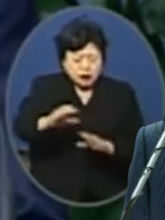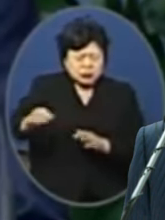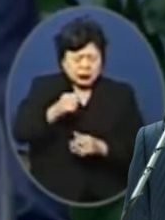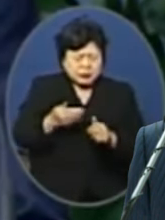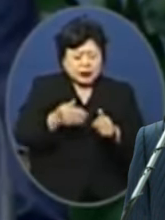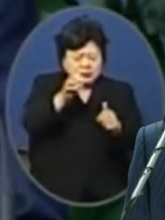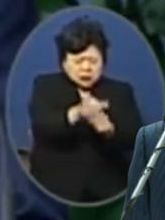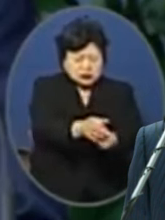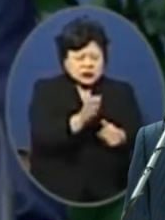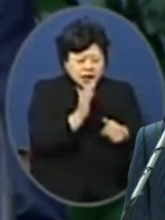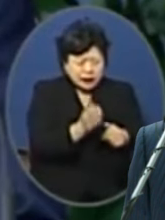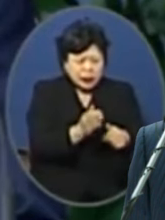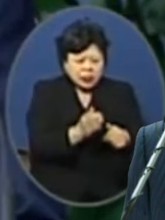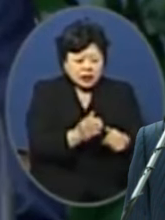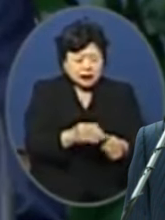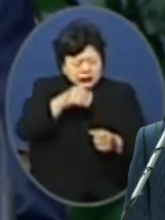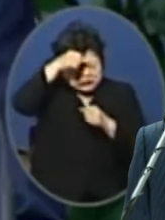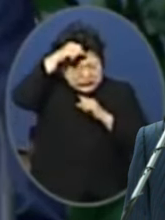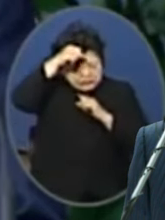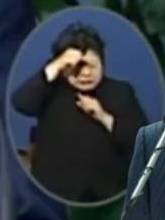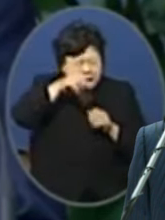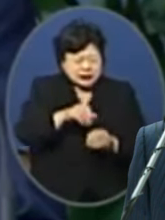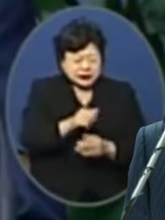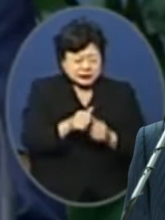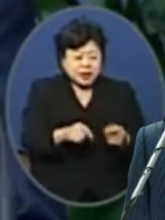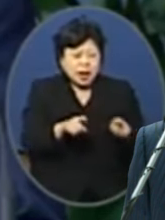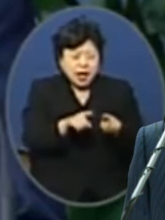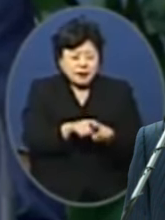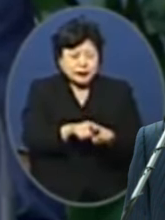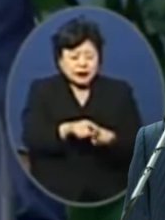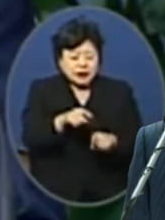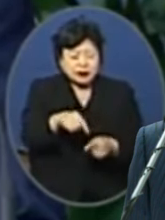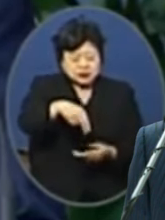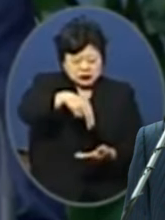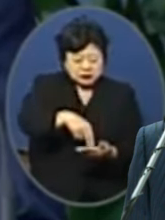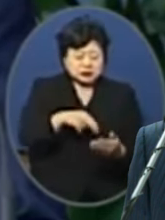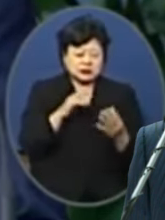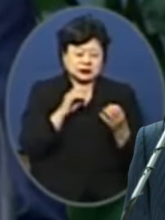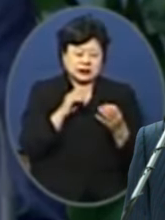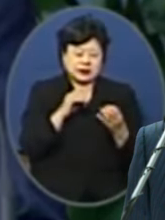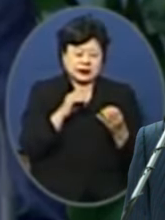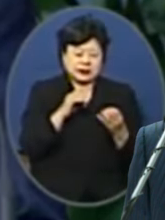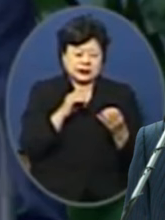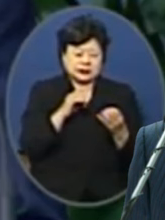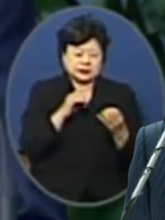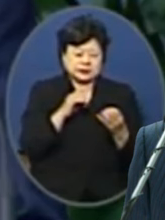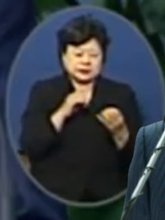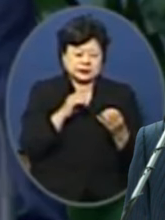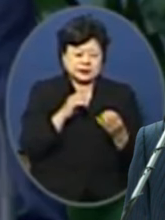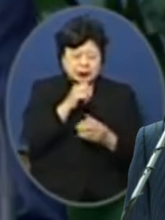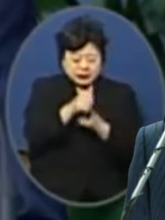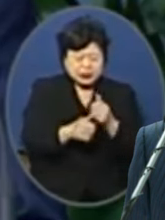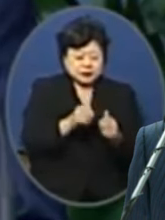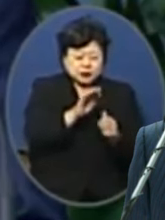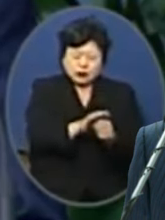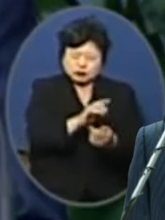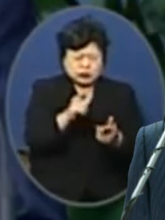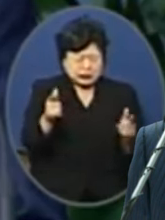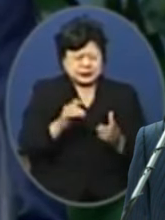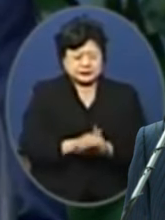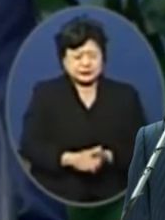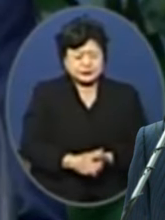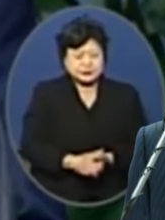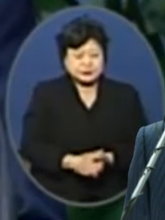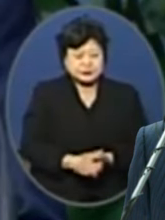의지하라 자기 신발을 신고서 하나님과 동등하게 같이 서서 대화 하려면 하나님이 상대로 주지